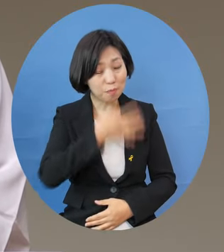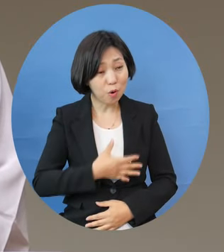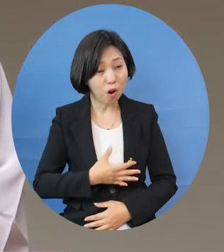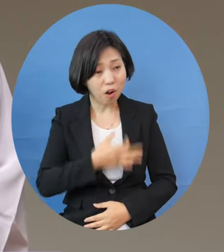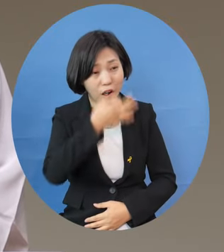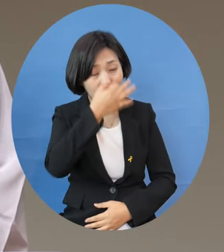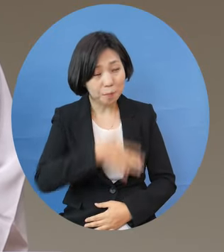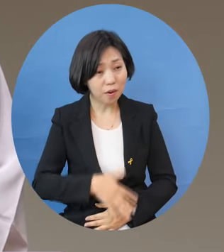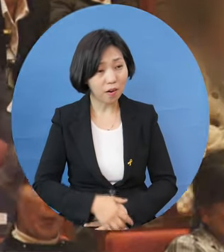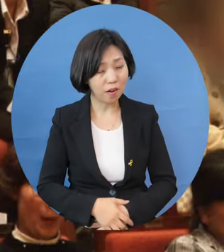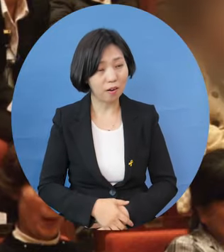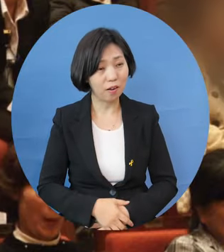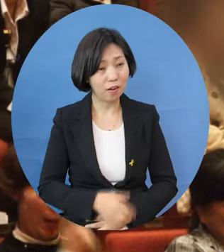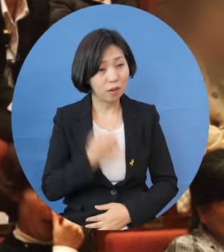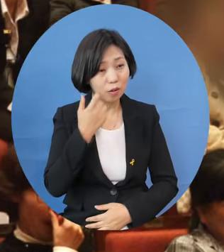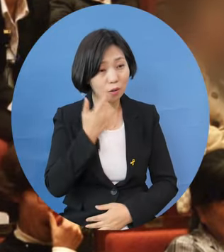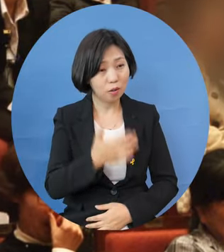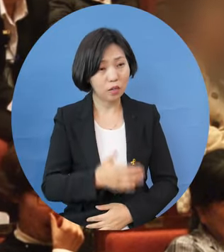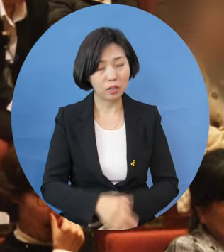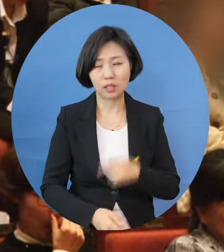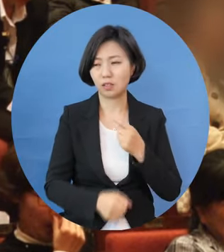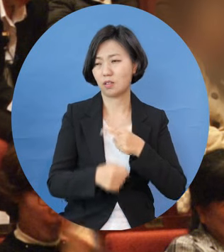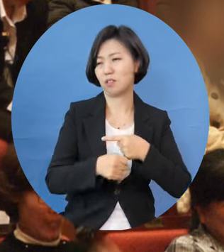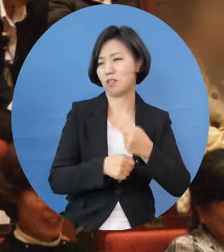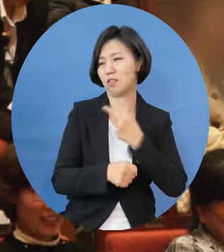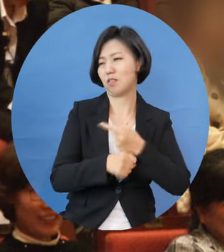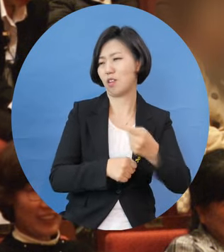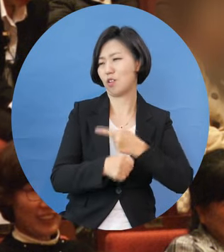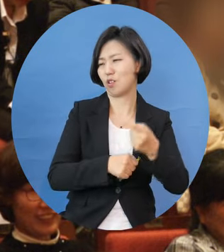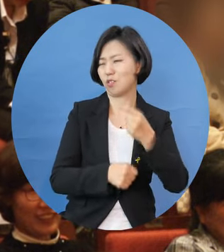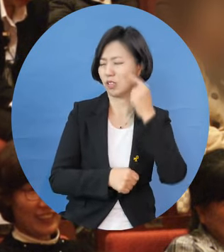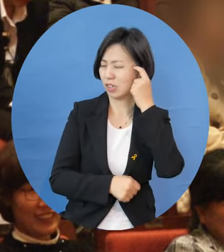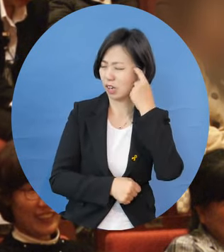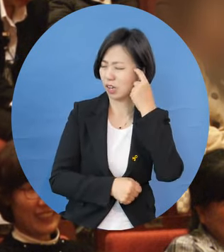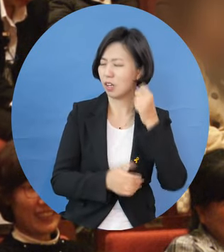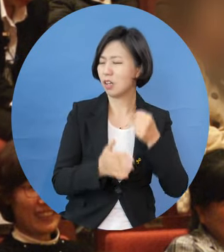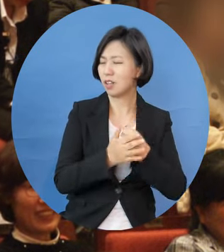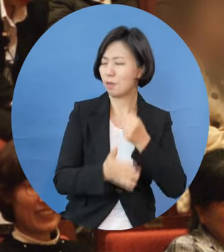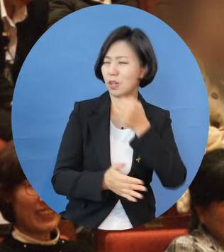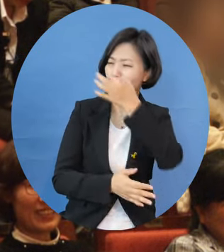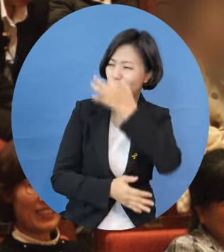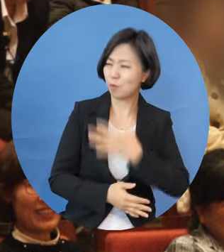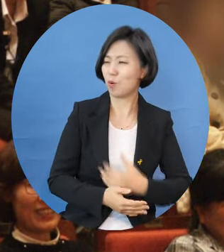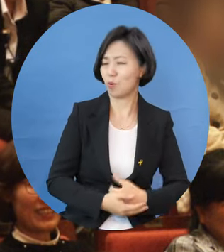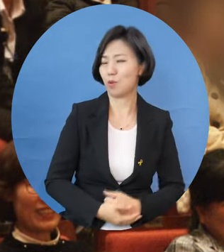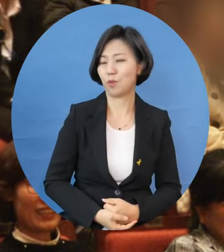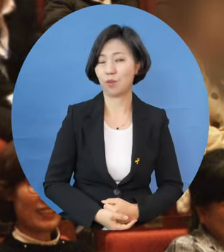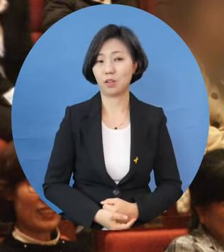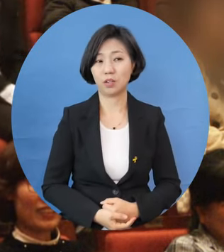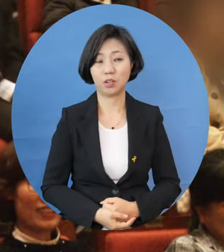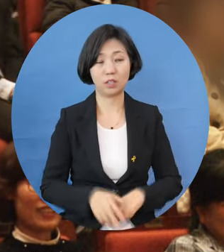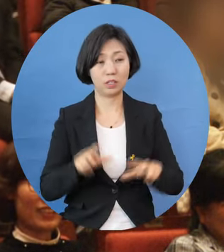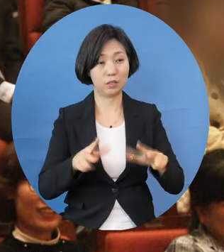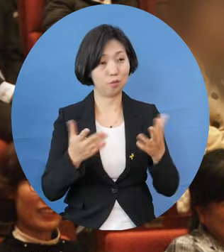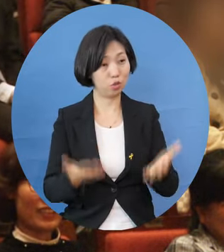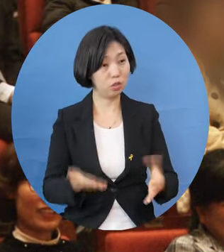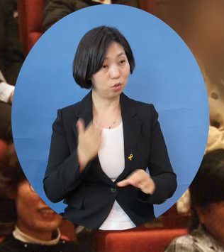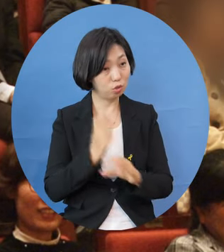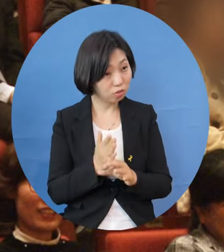안 하고 있는 게 힘들어요? 내년 생각하면 힘들어요. 이제. 내년? 네. 지금 휴학